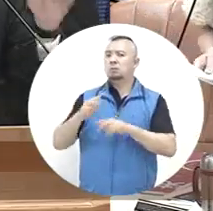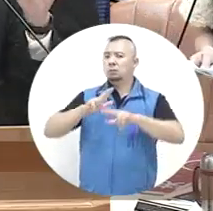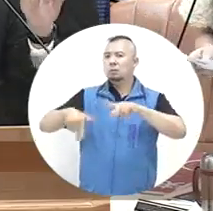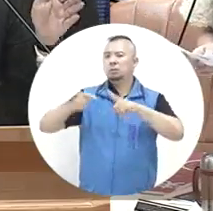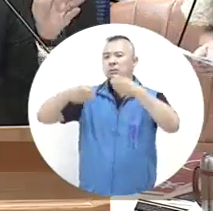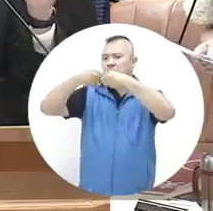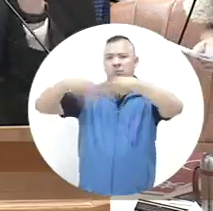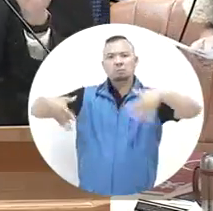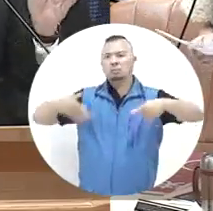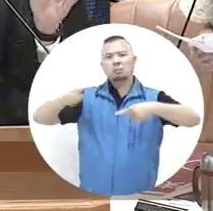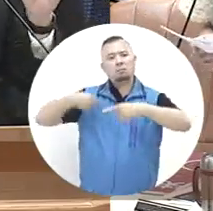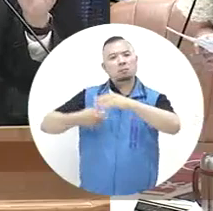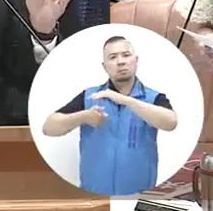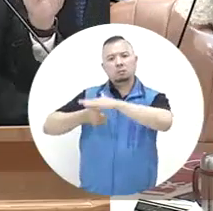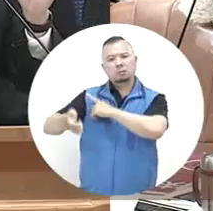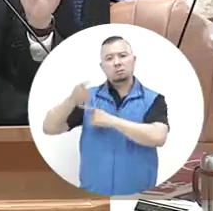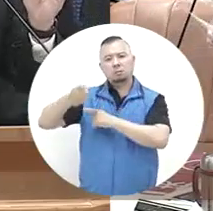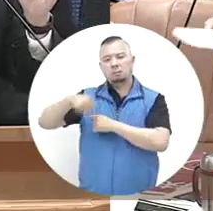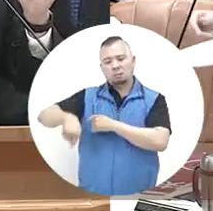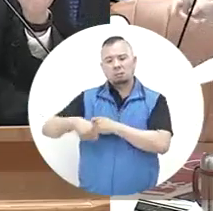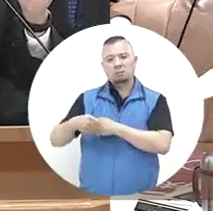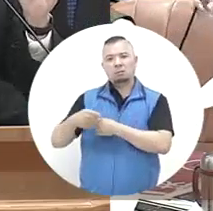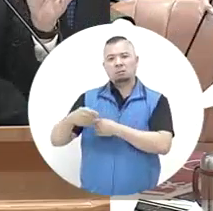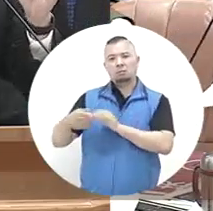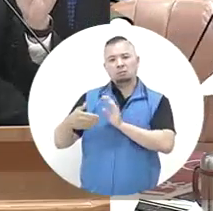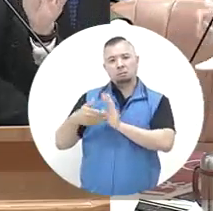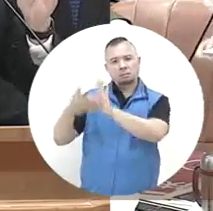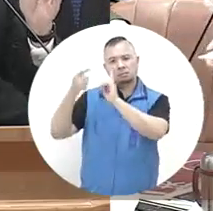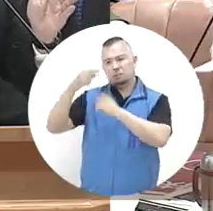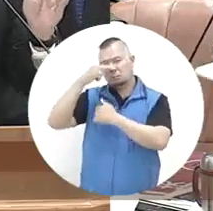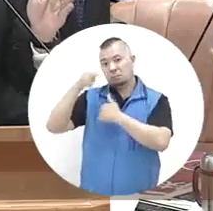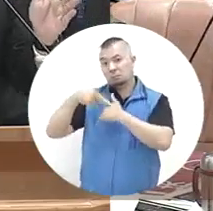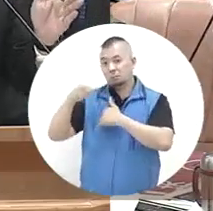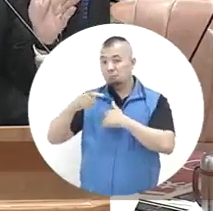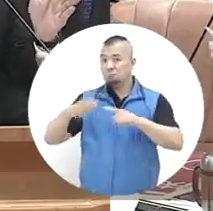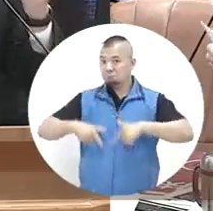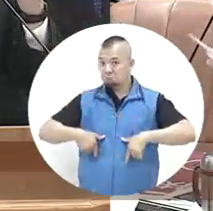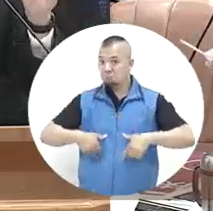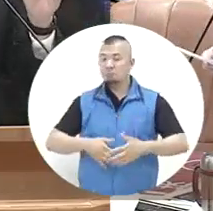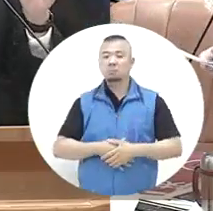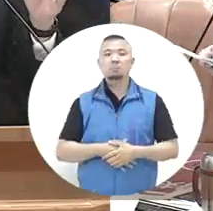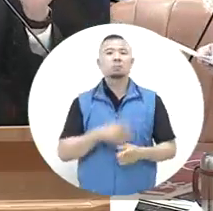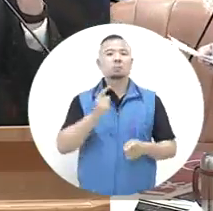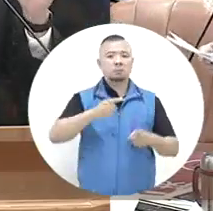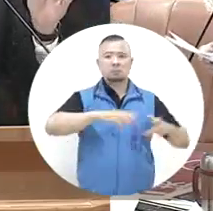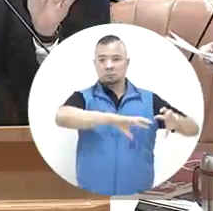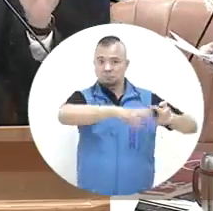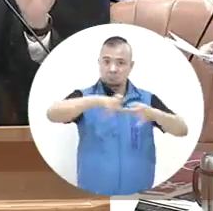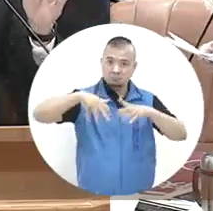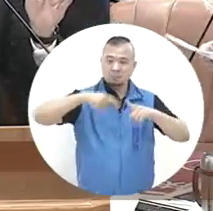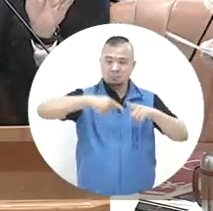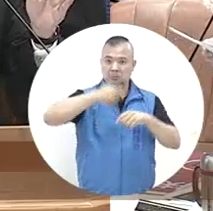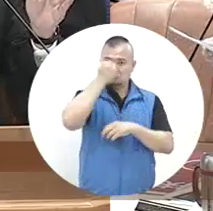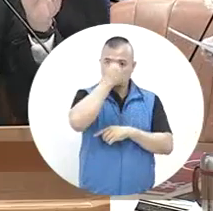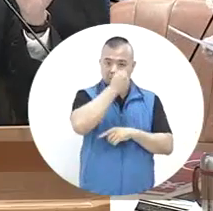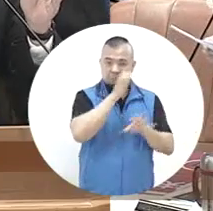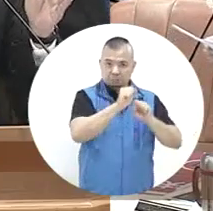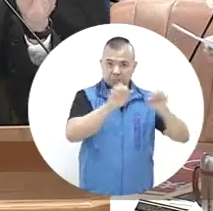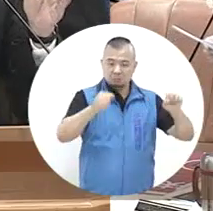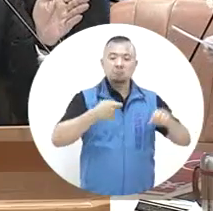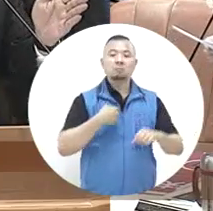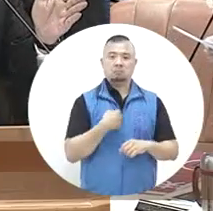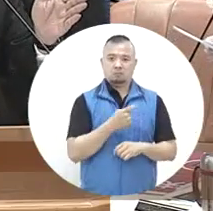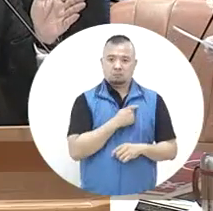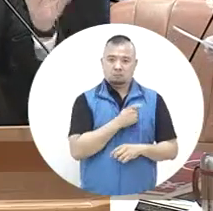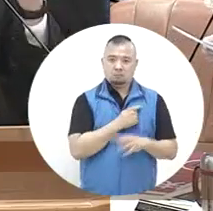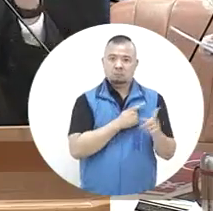谴责中国？ 其实，在整个国际合作的打击犯罪里面，我们自己有很务实的管道去协调